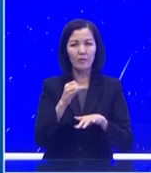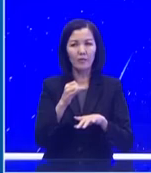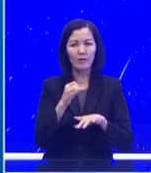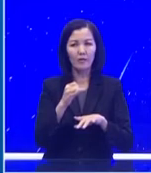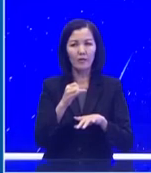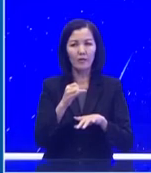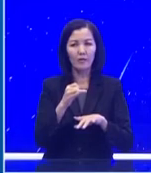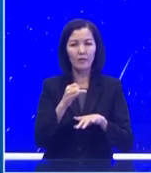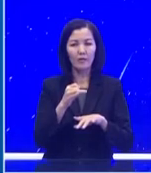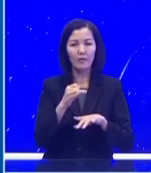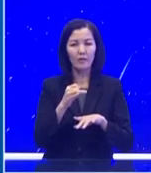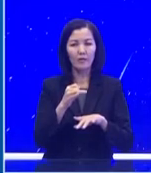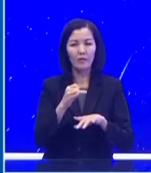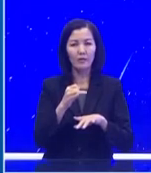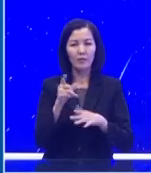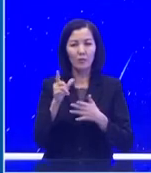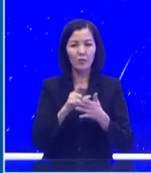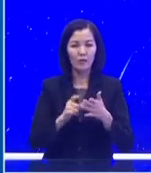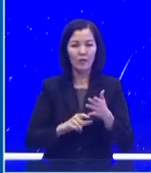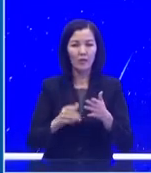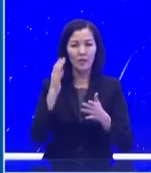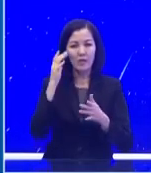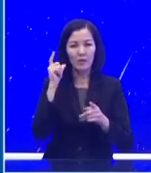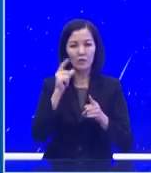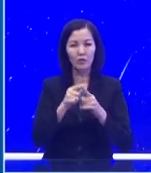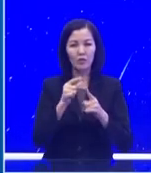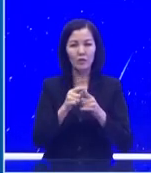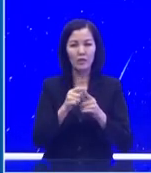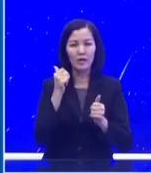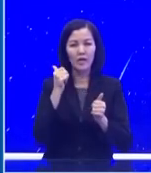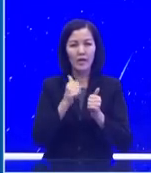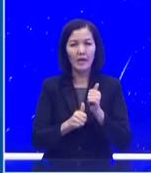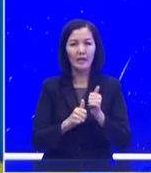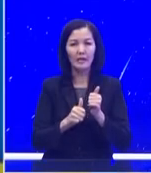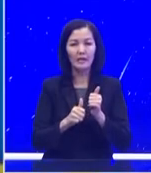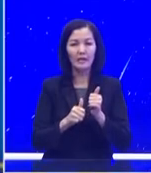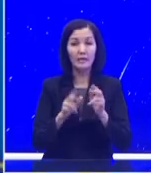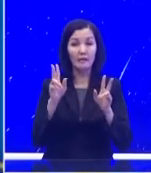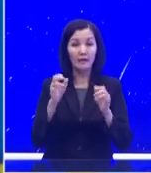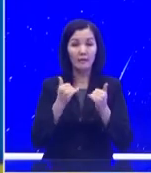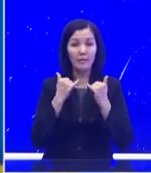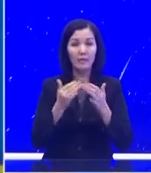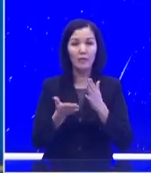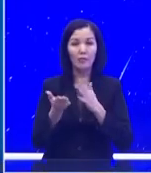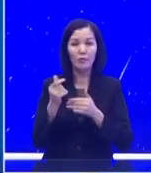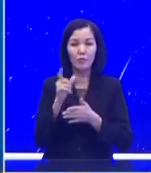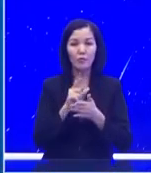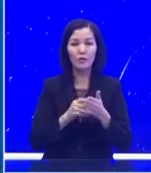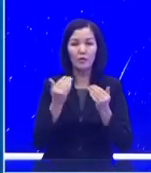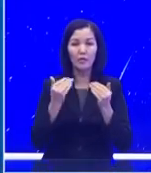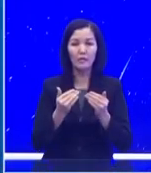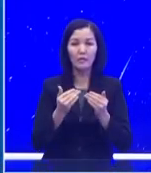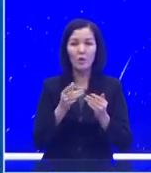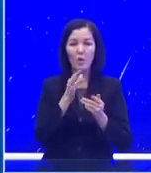астарлап айтады. Қара сөздері де тура сол әр нәрсеге арналған. Бұрынғы өлеңдері қазіргі заманға